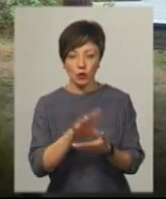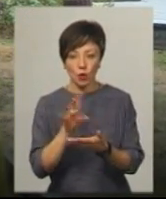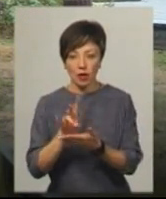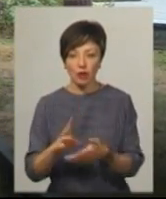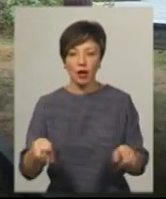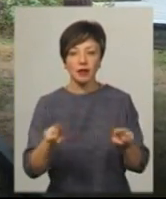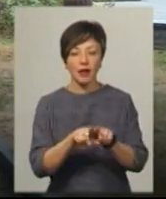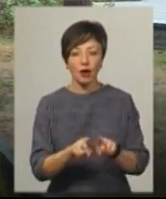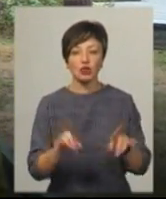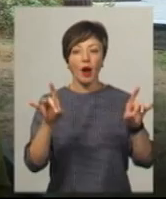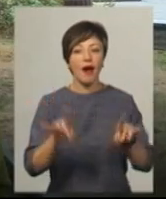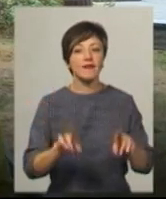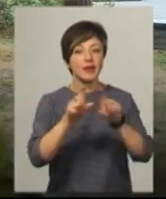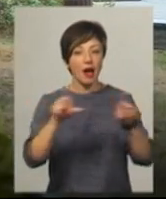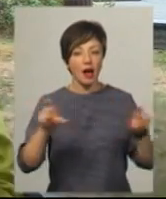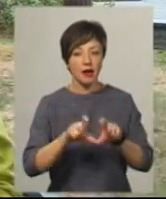також будуть кав'ярні, які